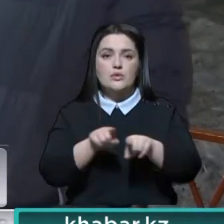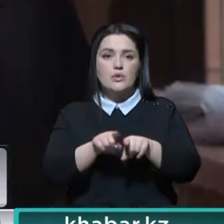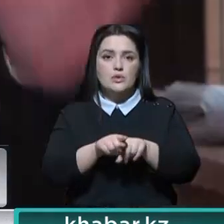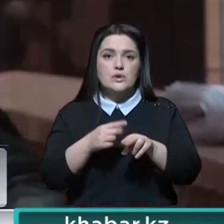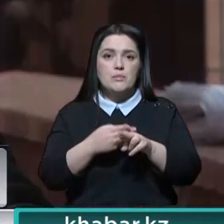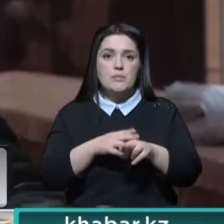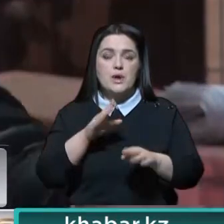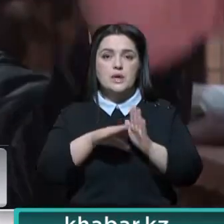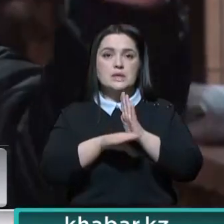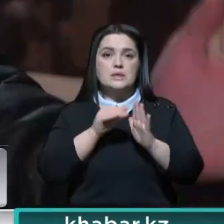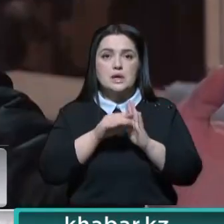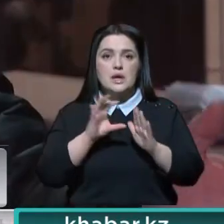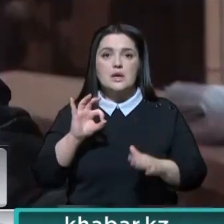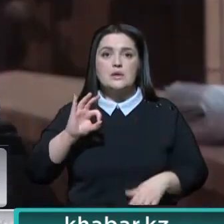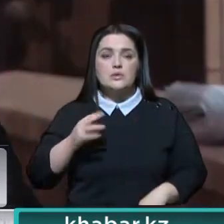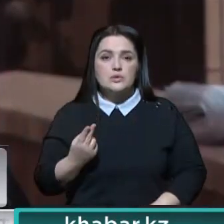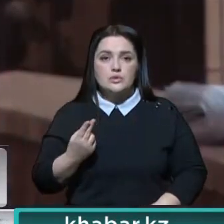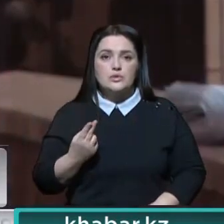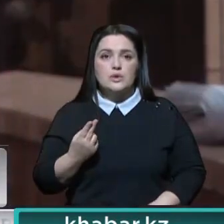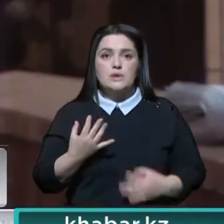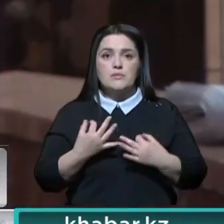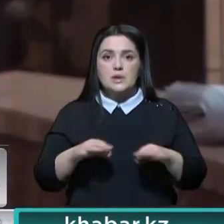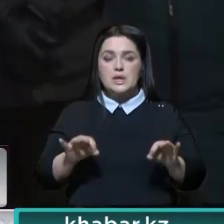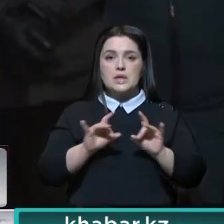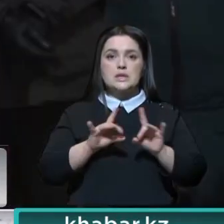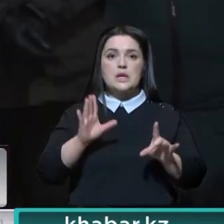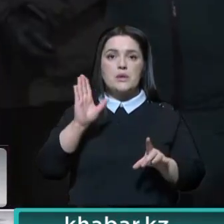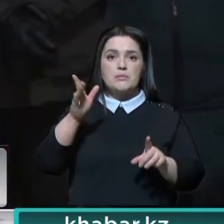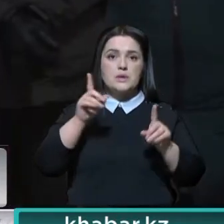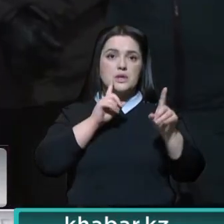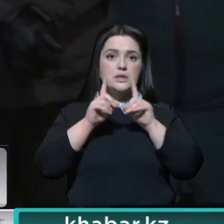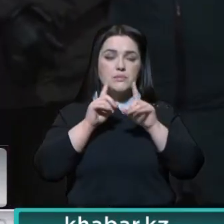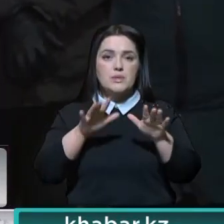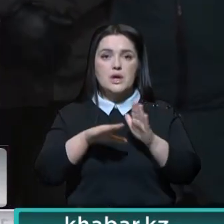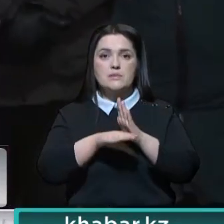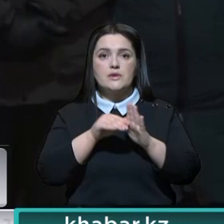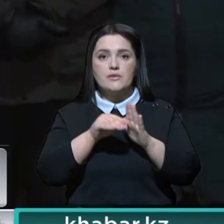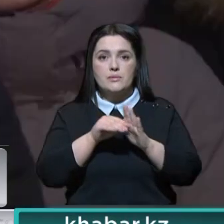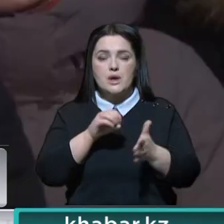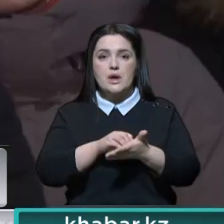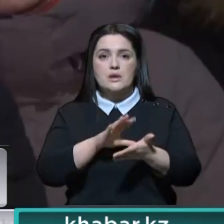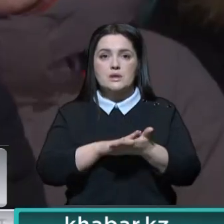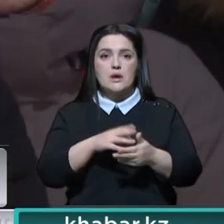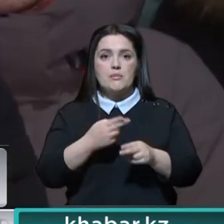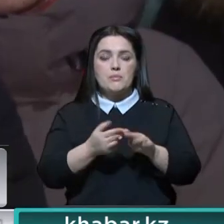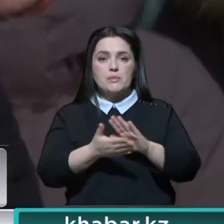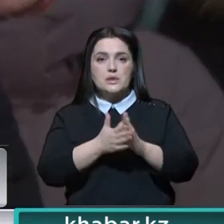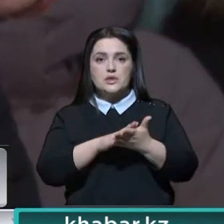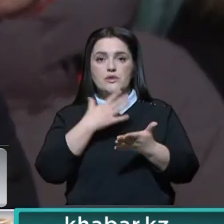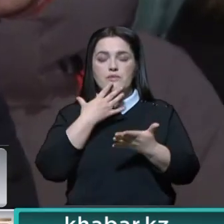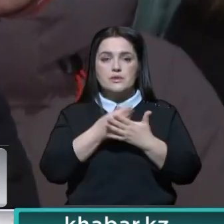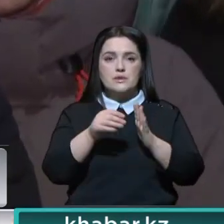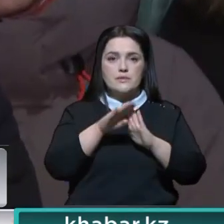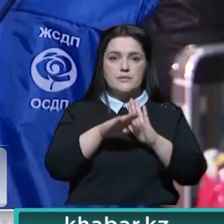под контроль. Кроме того, потенциальным избирателям социал-демократы рассказали о предстоящих парламентских выборах и обозначили